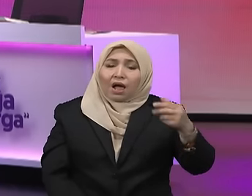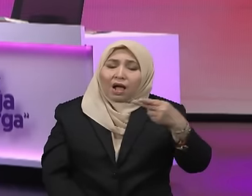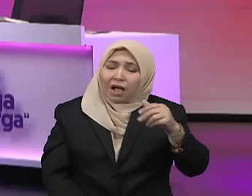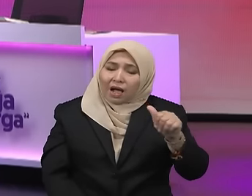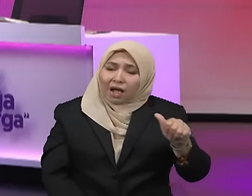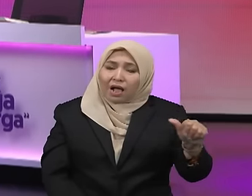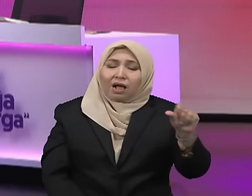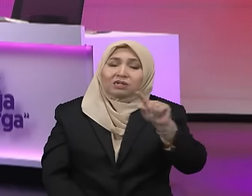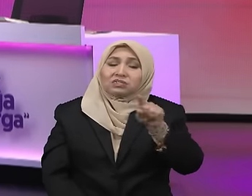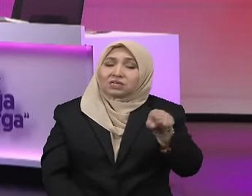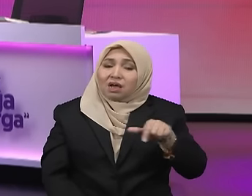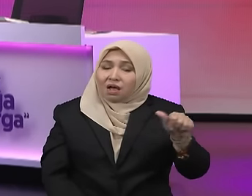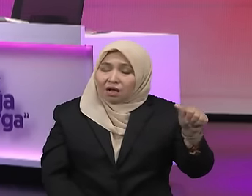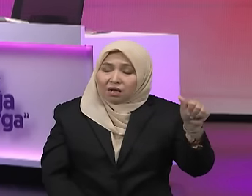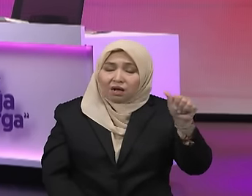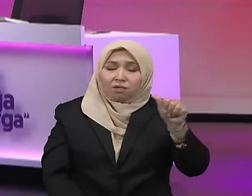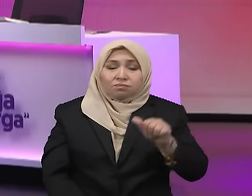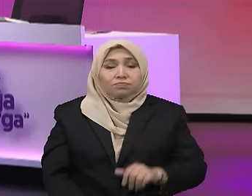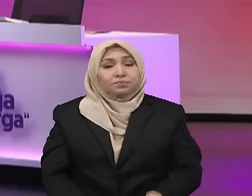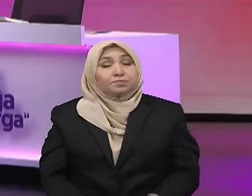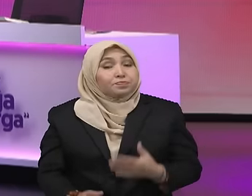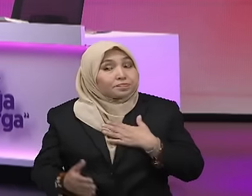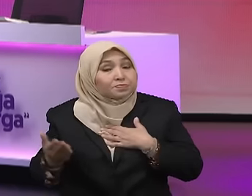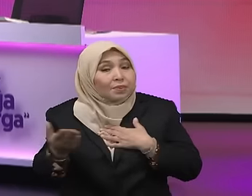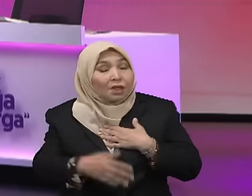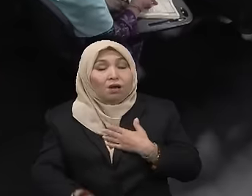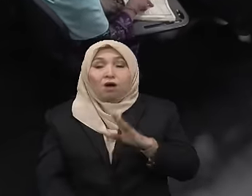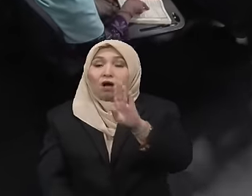قَالَ هَذَا. Silakan.